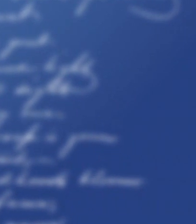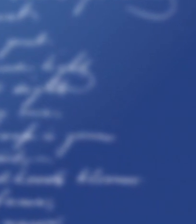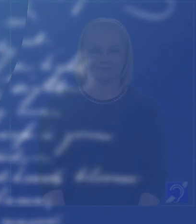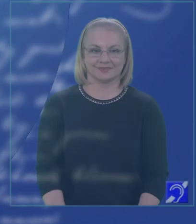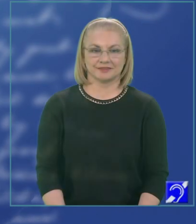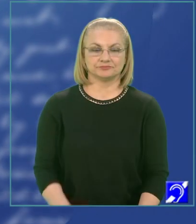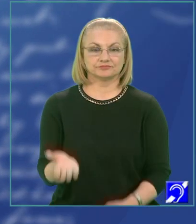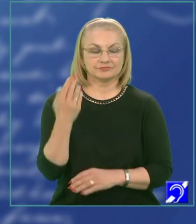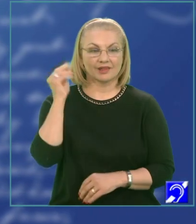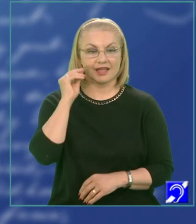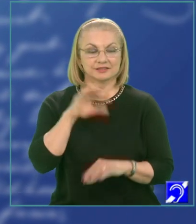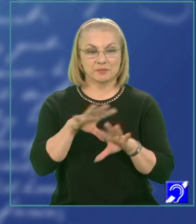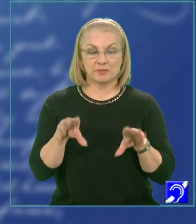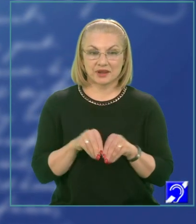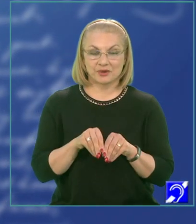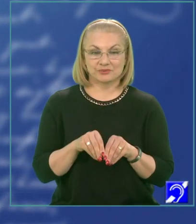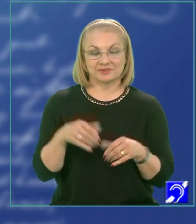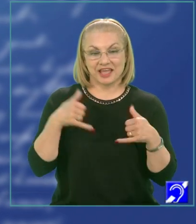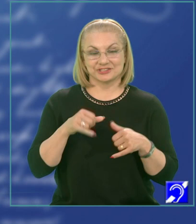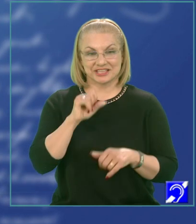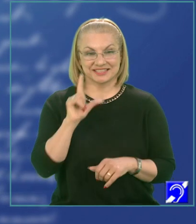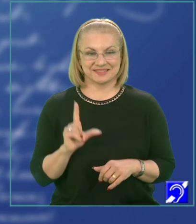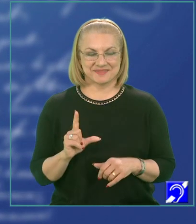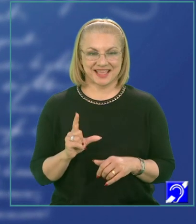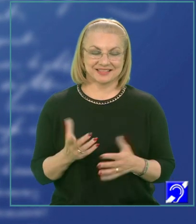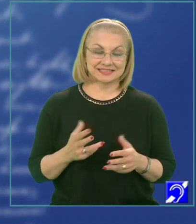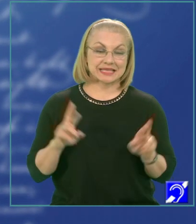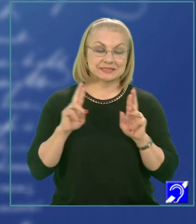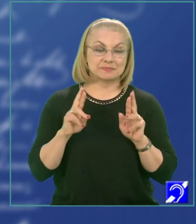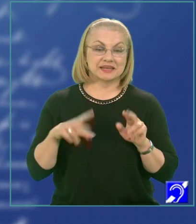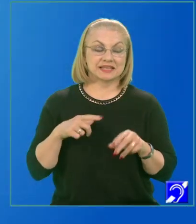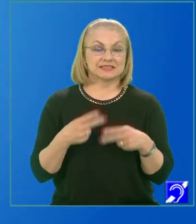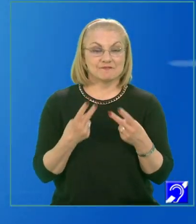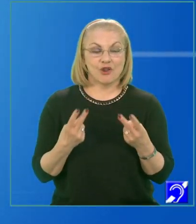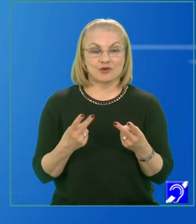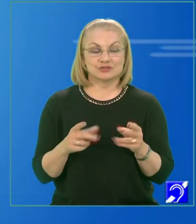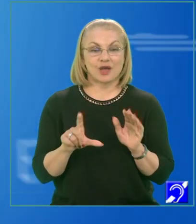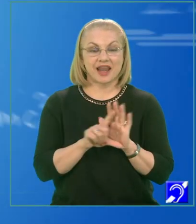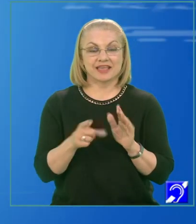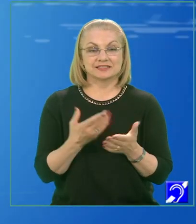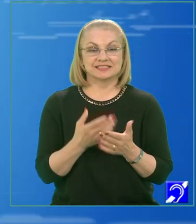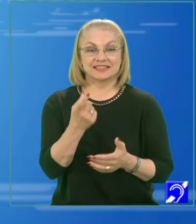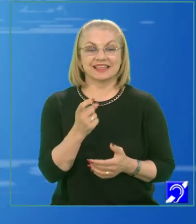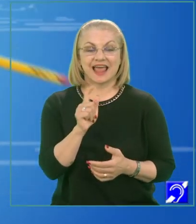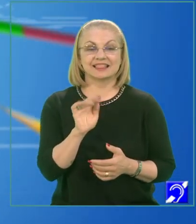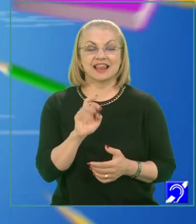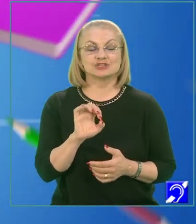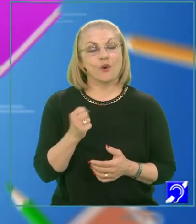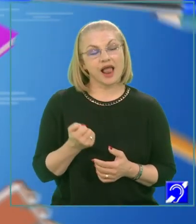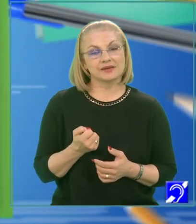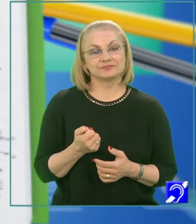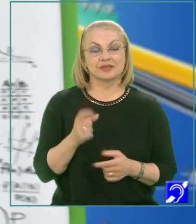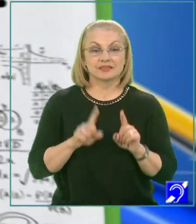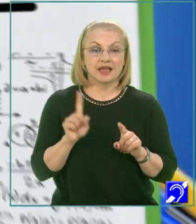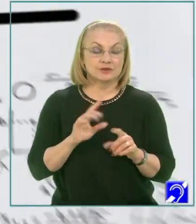Ne-am antrenat împreună și în această dimineață. Sper că vă sunt folositoare lecțiile de teleșcoală. Iar dacă n-ați reușit